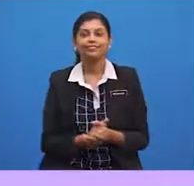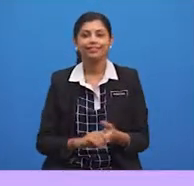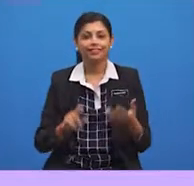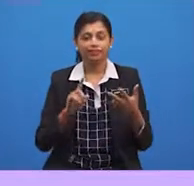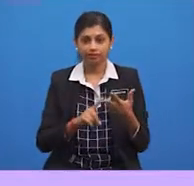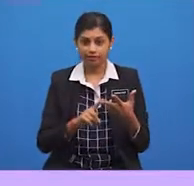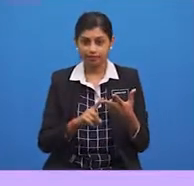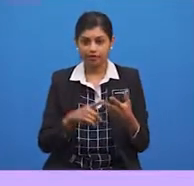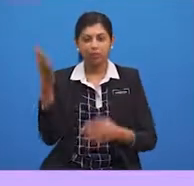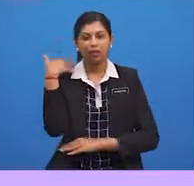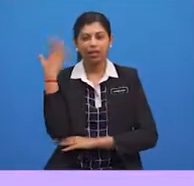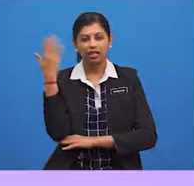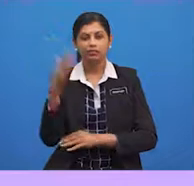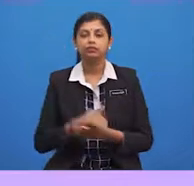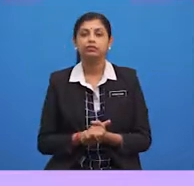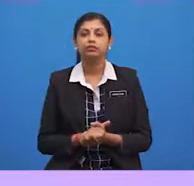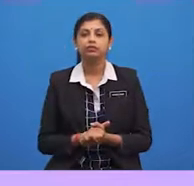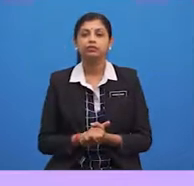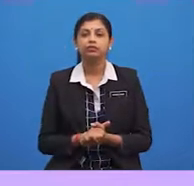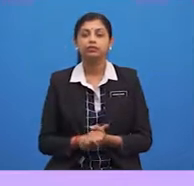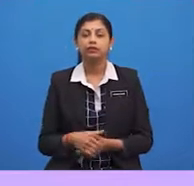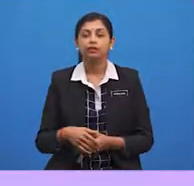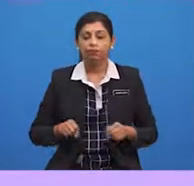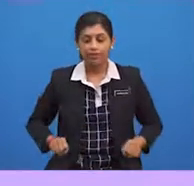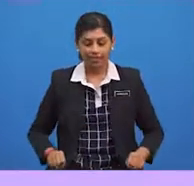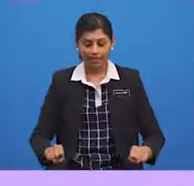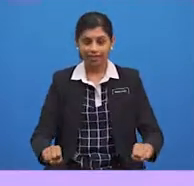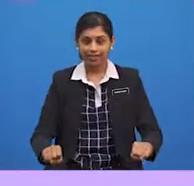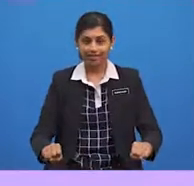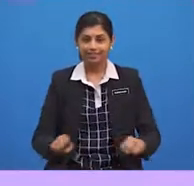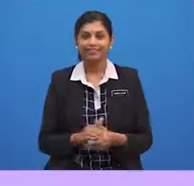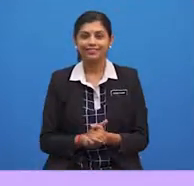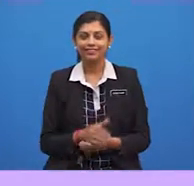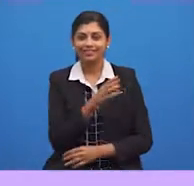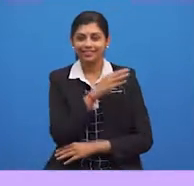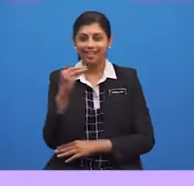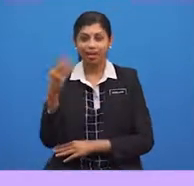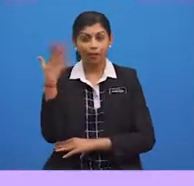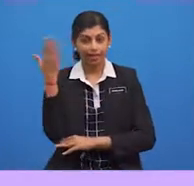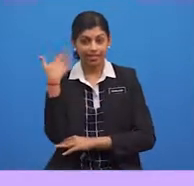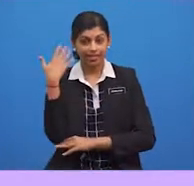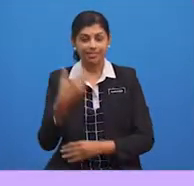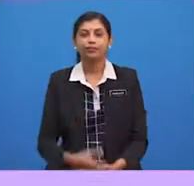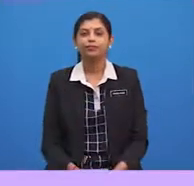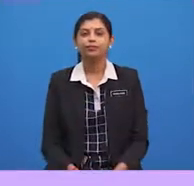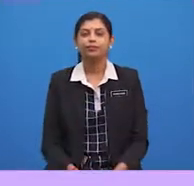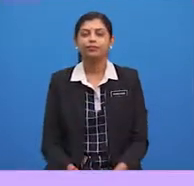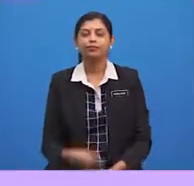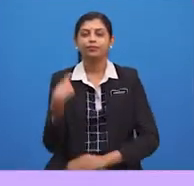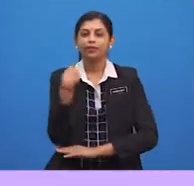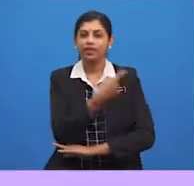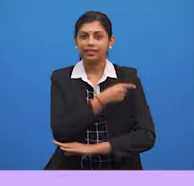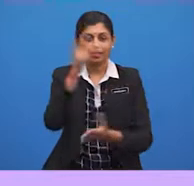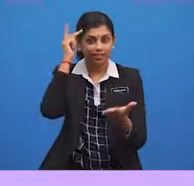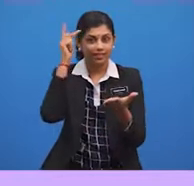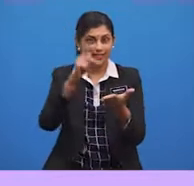zon iklim panas sederhana dan zon iklim panas. Kita kenali dulu